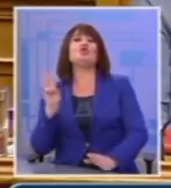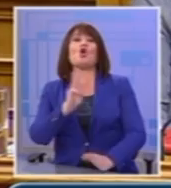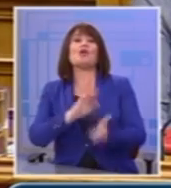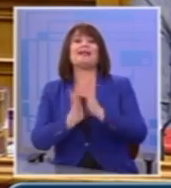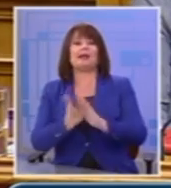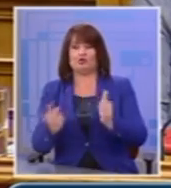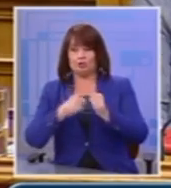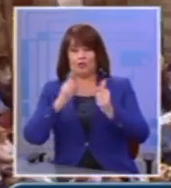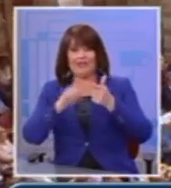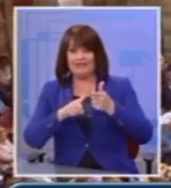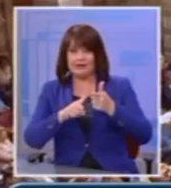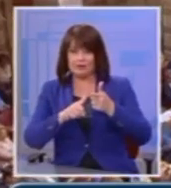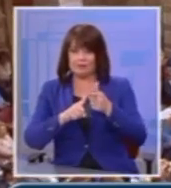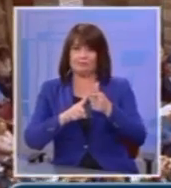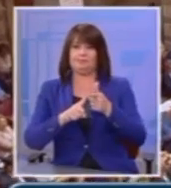Δεύτερον,